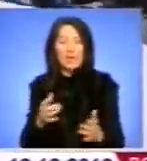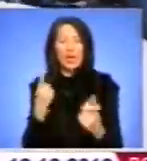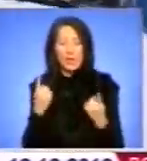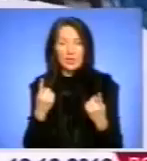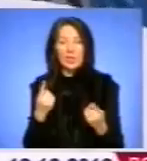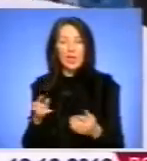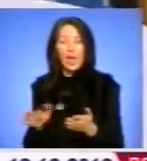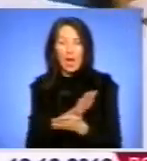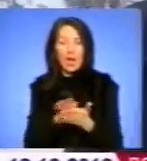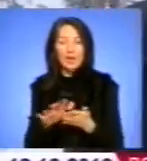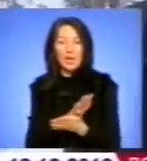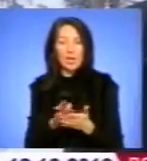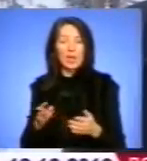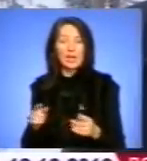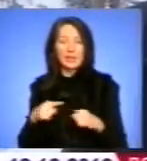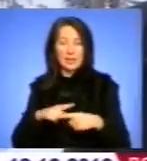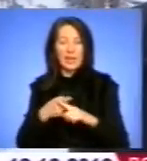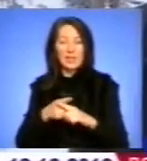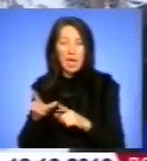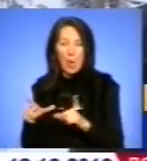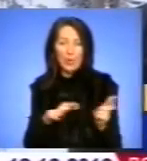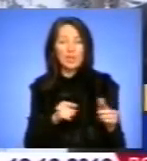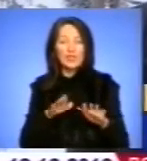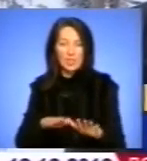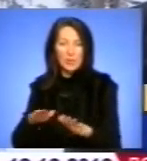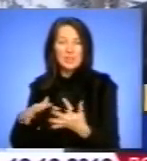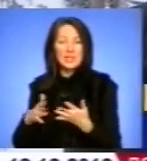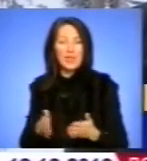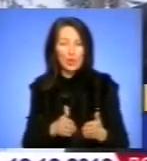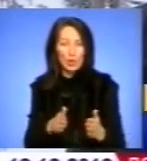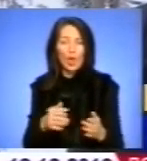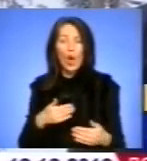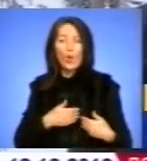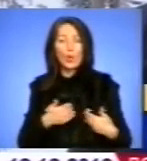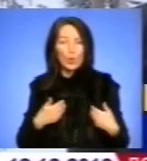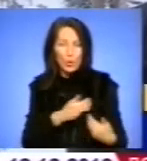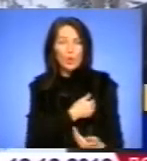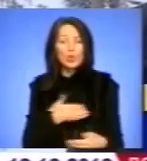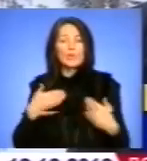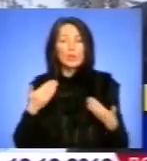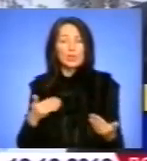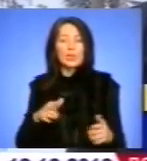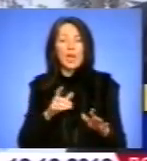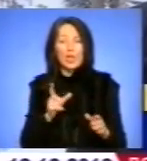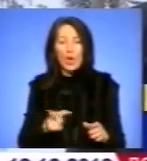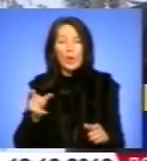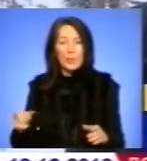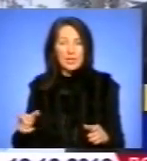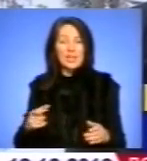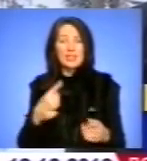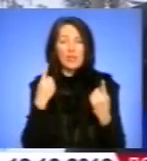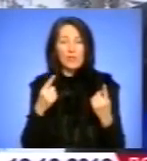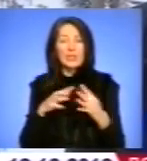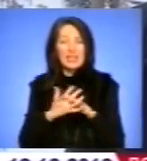місцеві дороги. Я хочу також звернутися до мешканців далеких сіл, щоб потерпіли. Якщо є